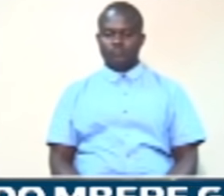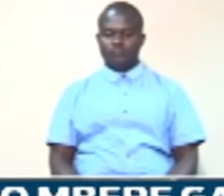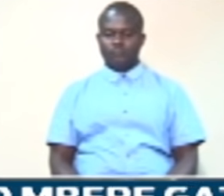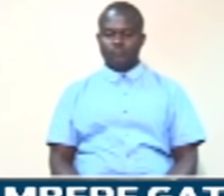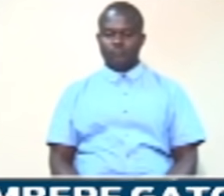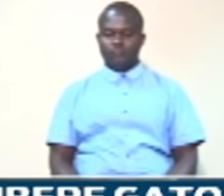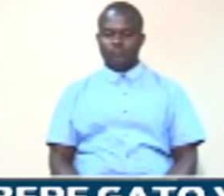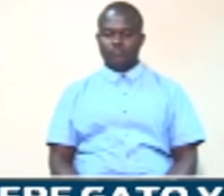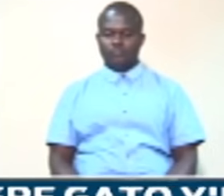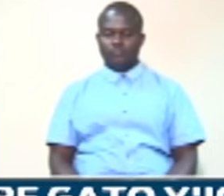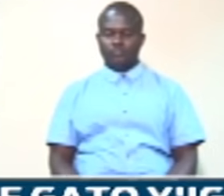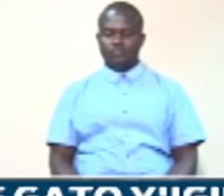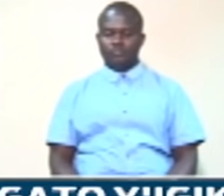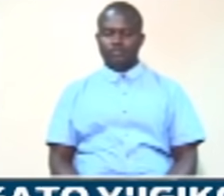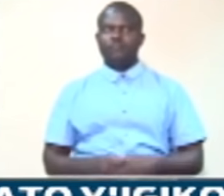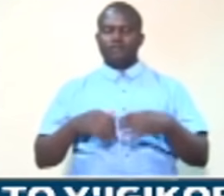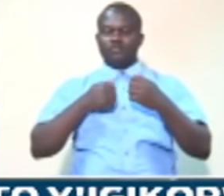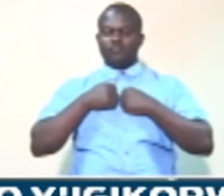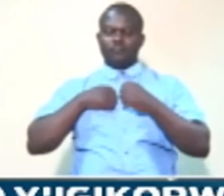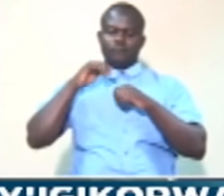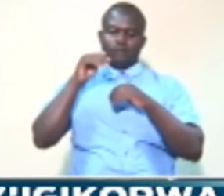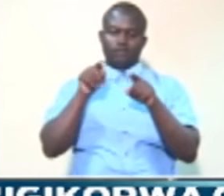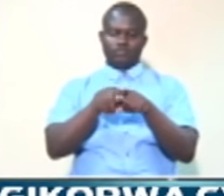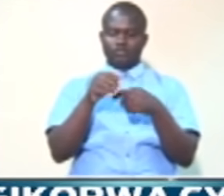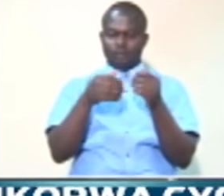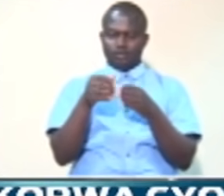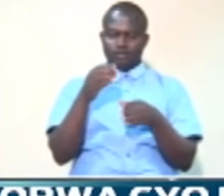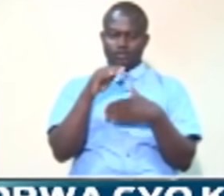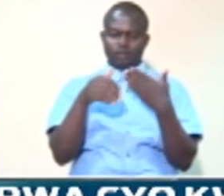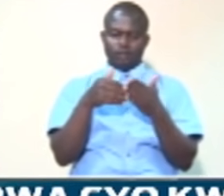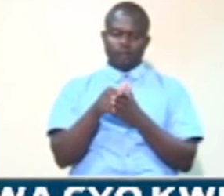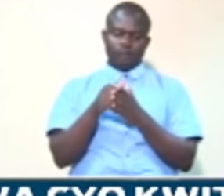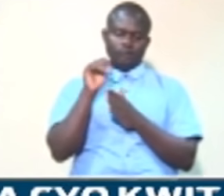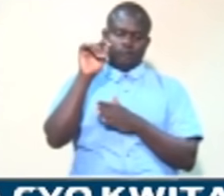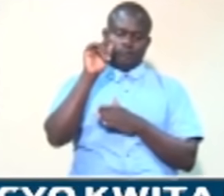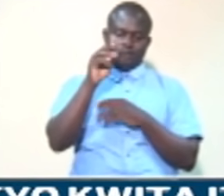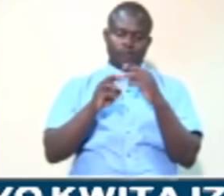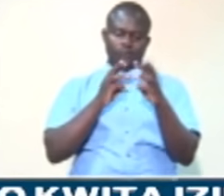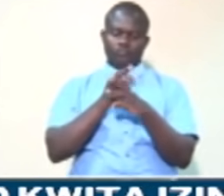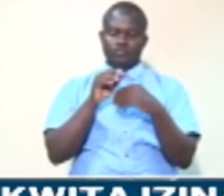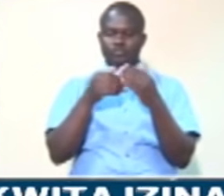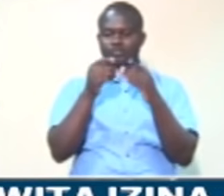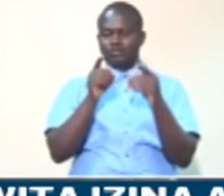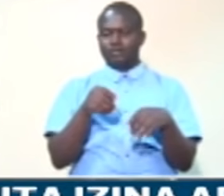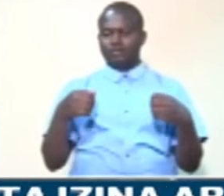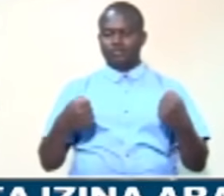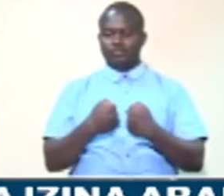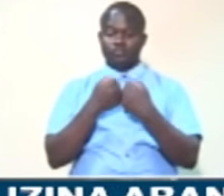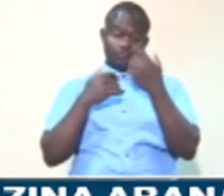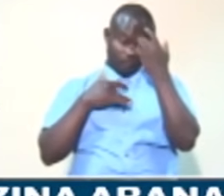by the COVID pandemic. RwandAir kimwe n'izindi kompanyi z'ubwikorezi bwo mu kirere ku isi zagizweho ingaruka na